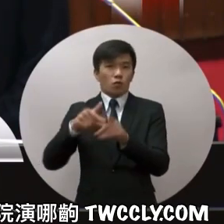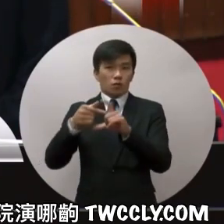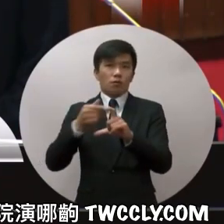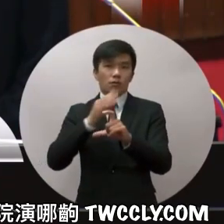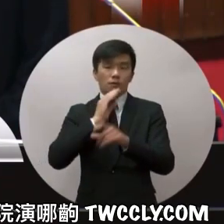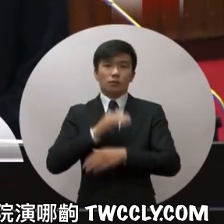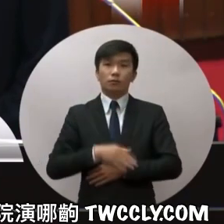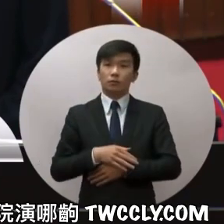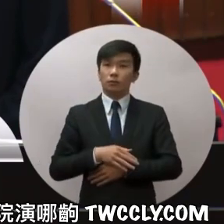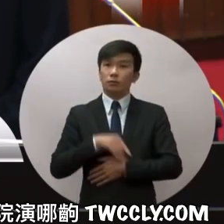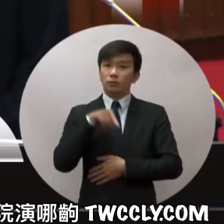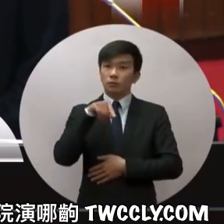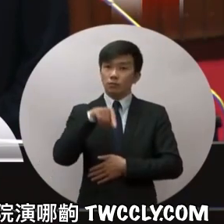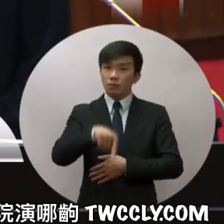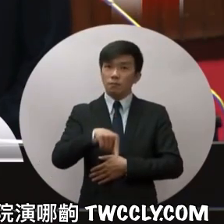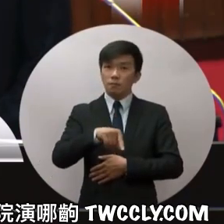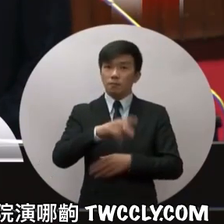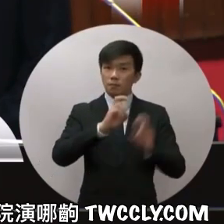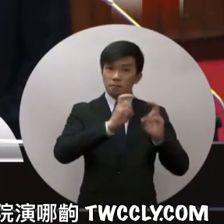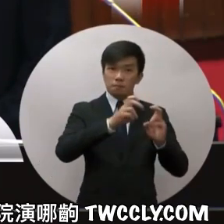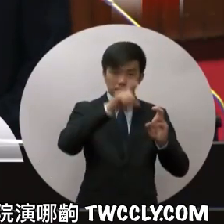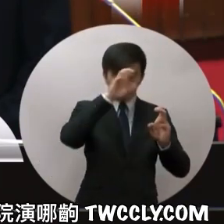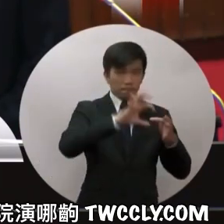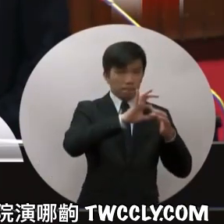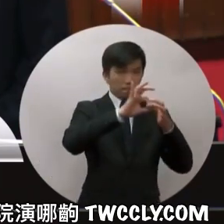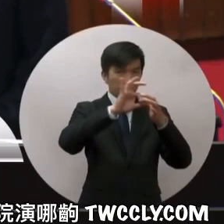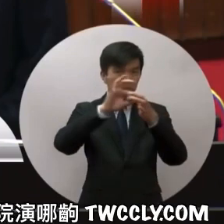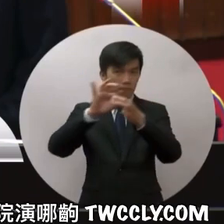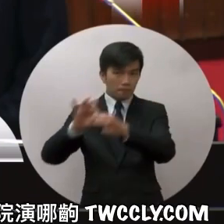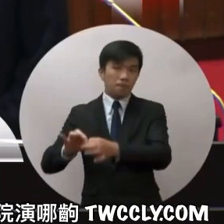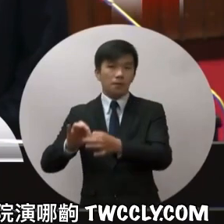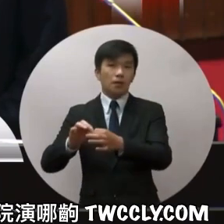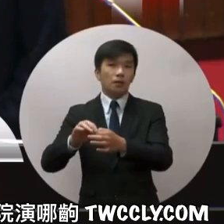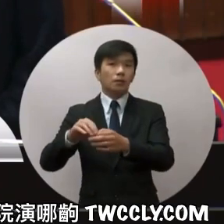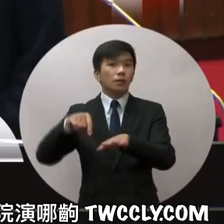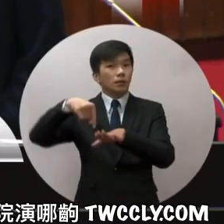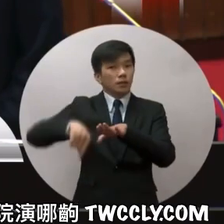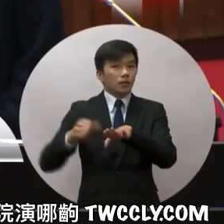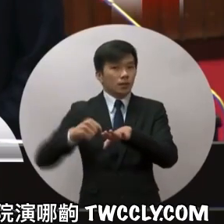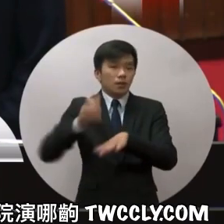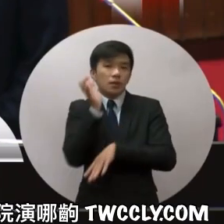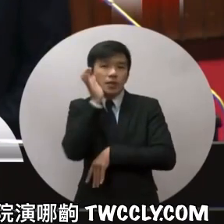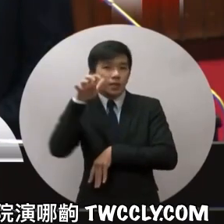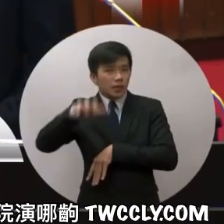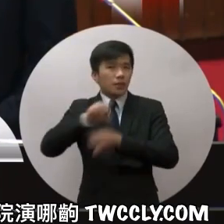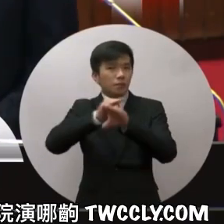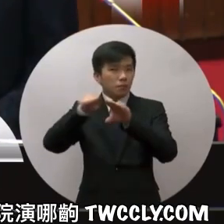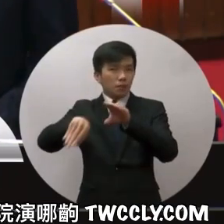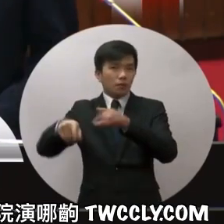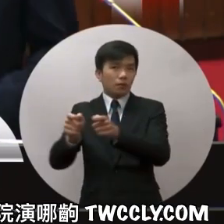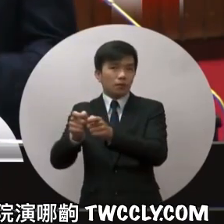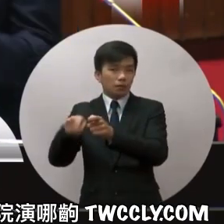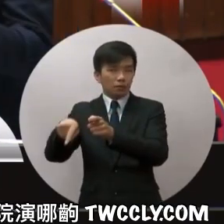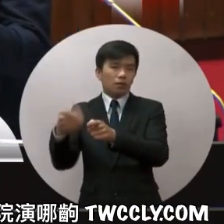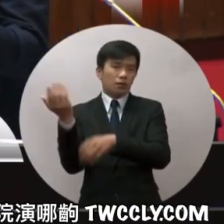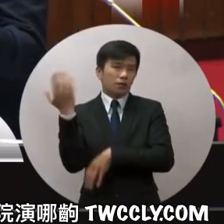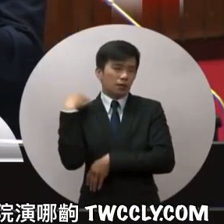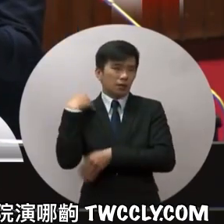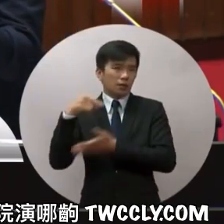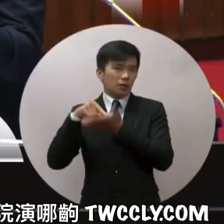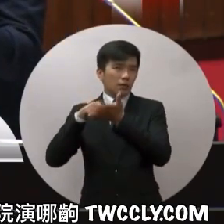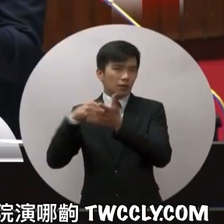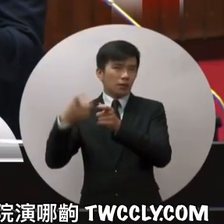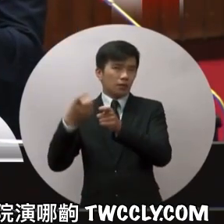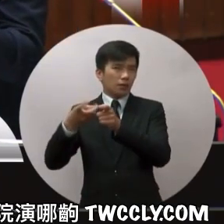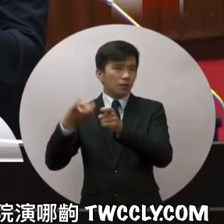運延伸至深坑到實定的交流道這個已經講了快一二十年了不曉得